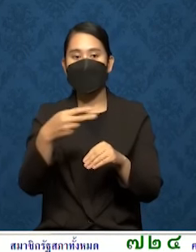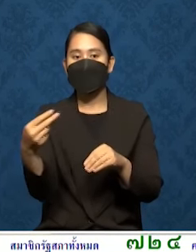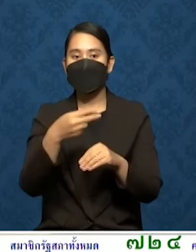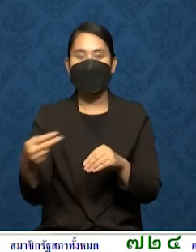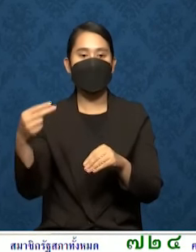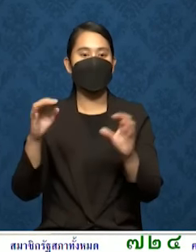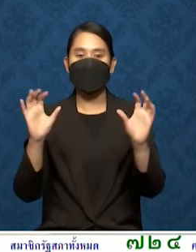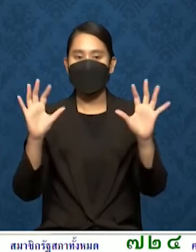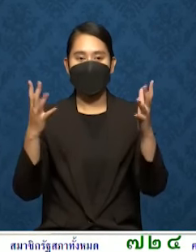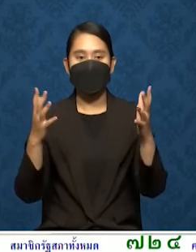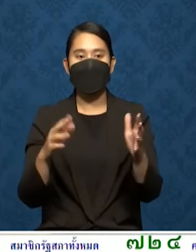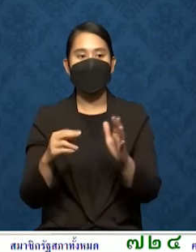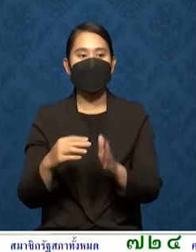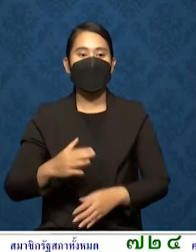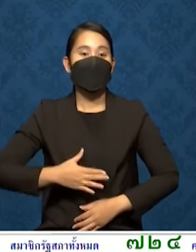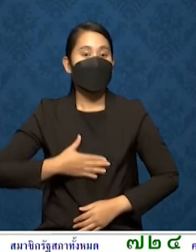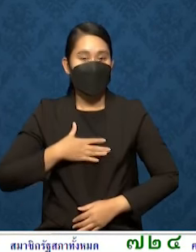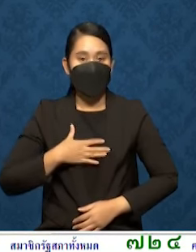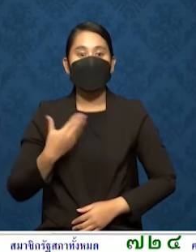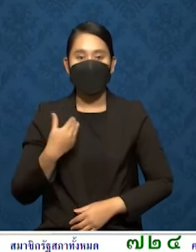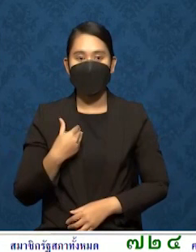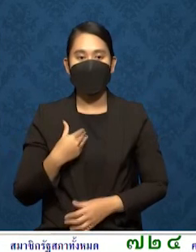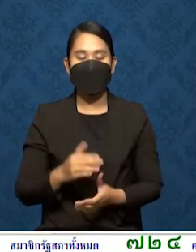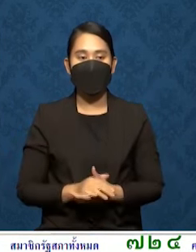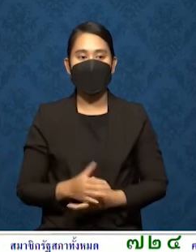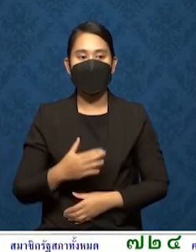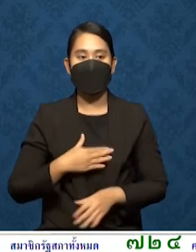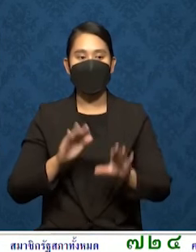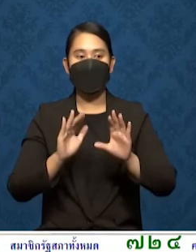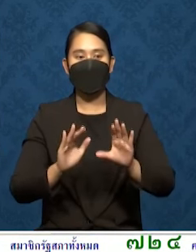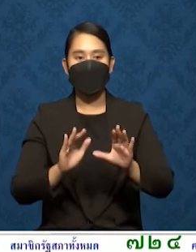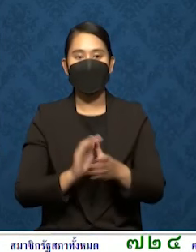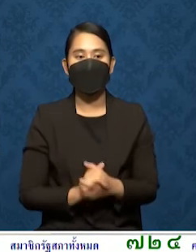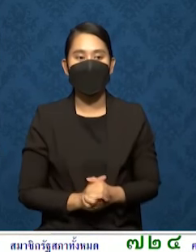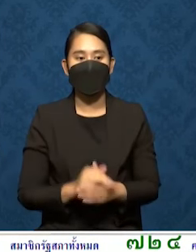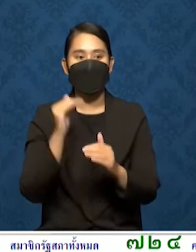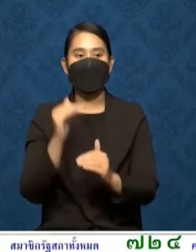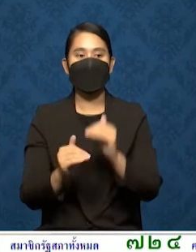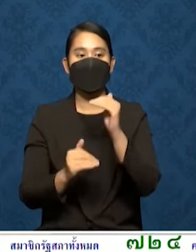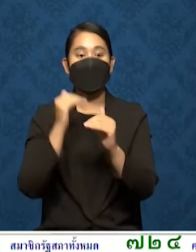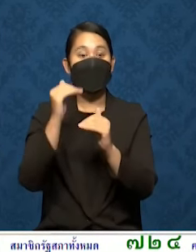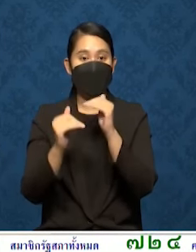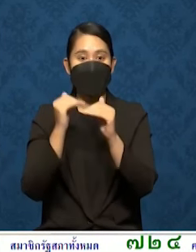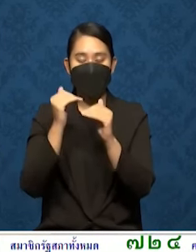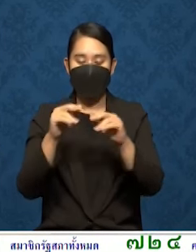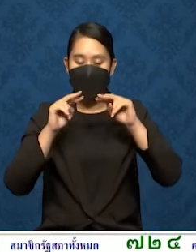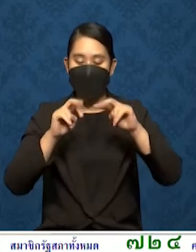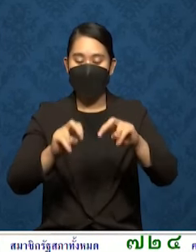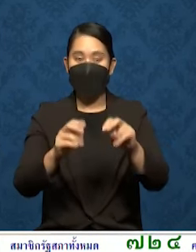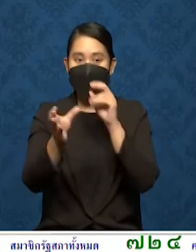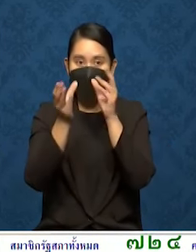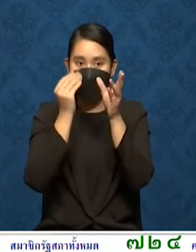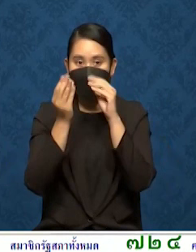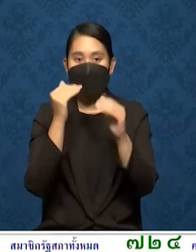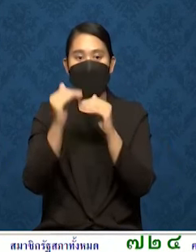เองซึ่งเป็นสิ่งที่น่าภาคภูมิใจเป็นอย่างยิ่งดังนั้นผมจึงฝากนะครับขอให้พัฒนาลองไปวิจัยว่าพัฒนาสนาม